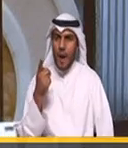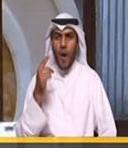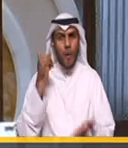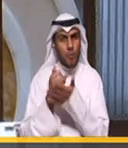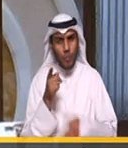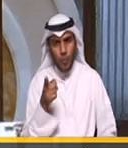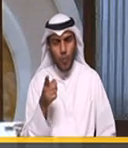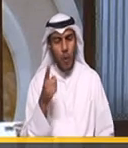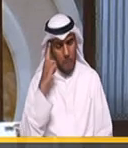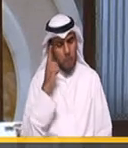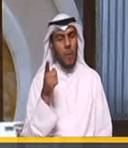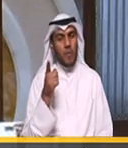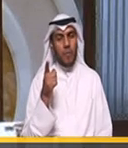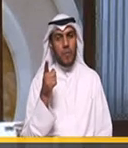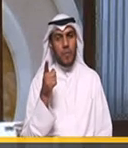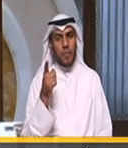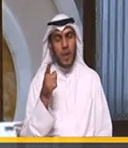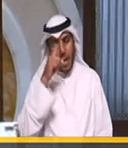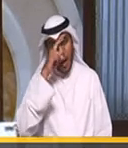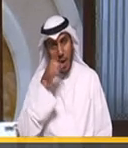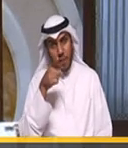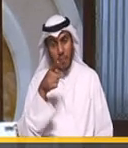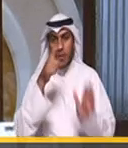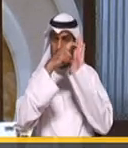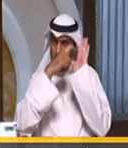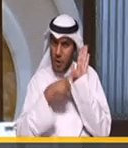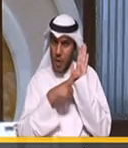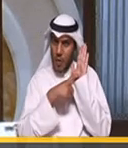أنها مسؤولية، لكن تطبقتوا القانون.